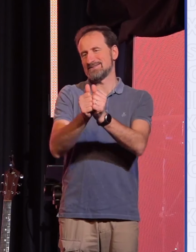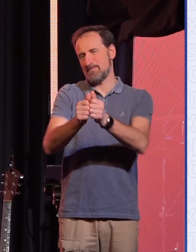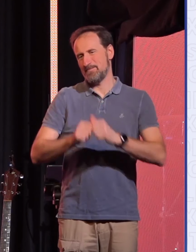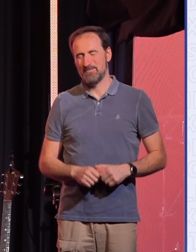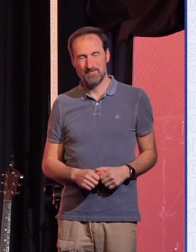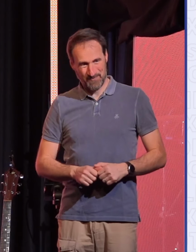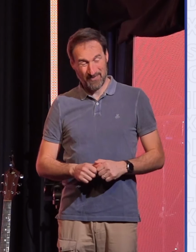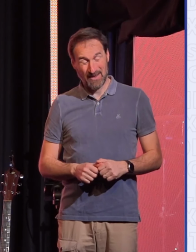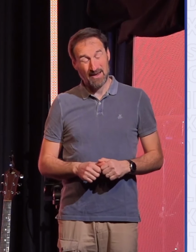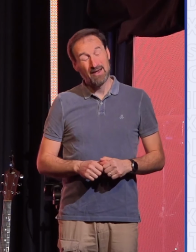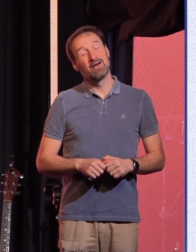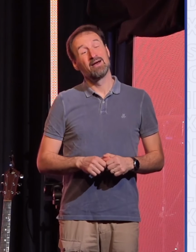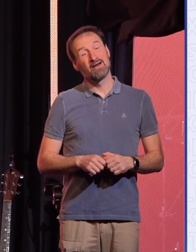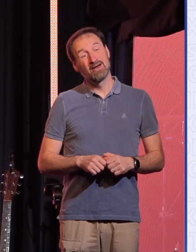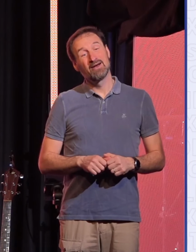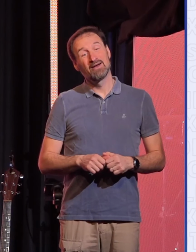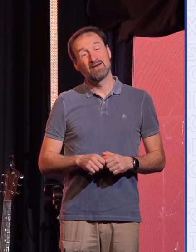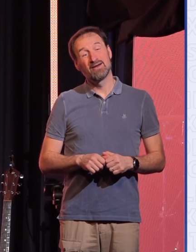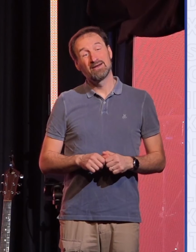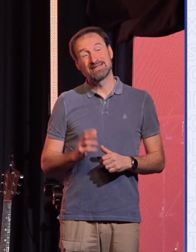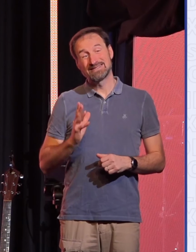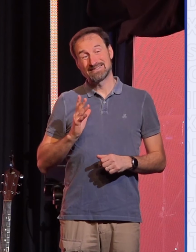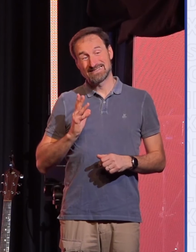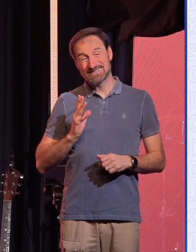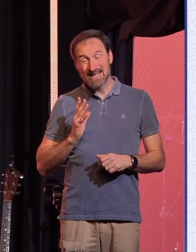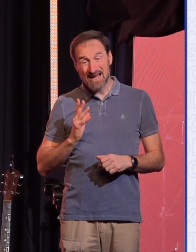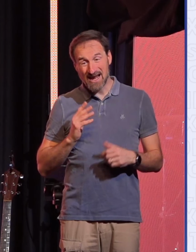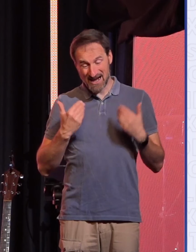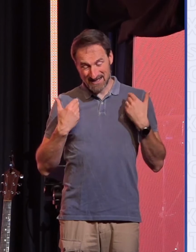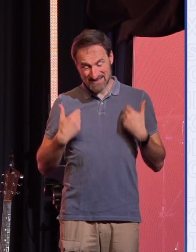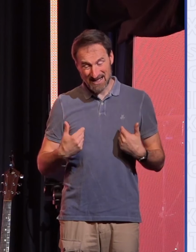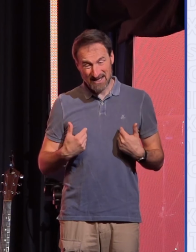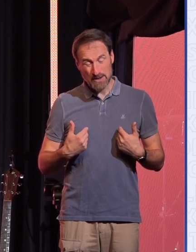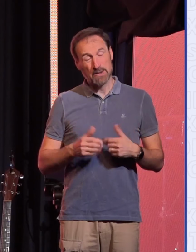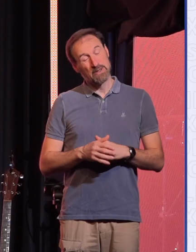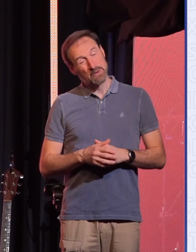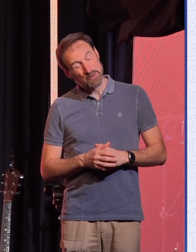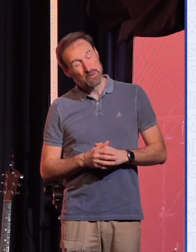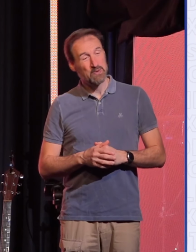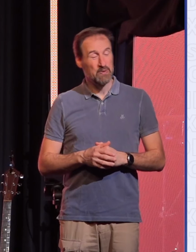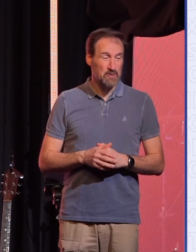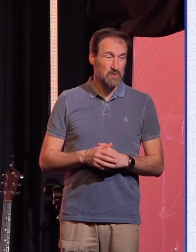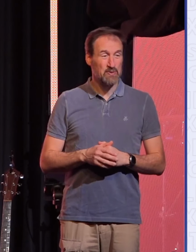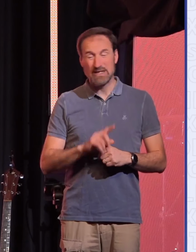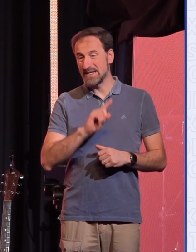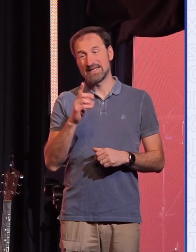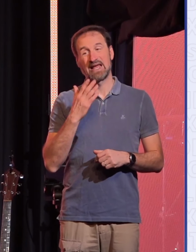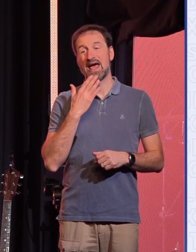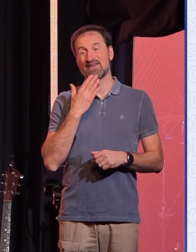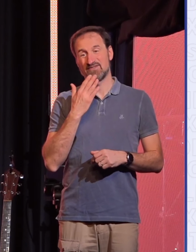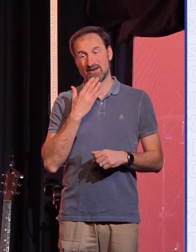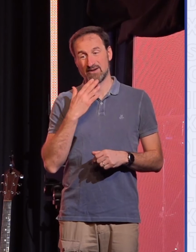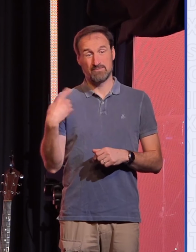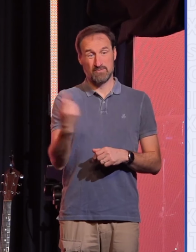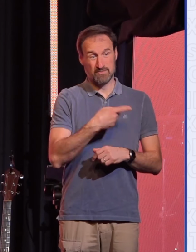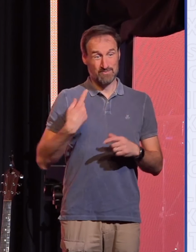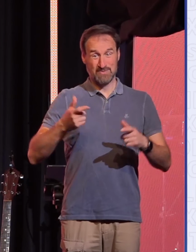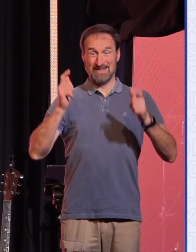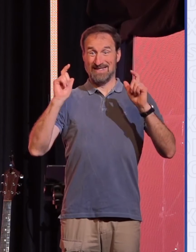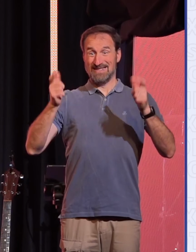Und ganz ehrlich, Single sein hat manchmal echt so seine Tücken, gerade in unserer Gesellschaft, wo es eigentlich immer so